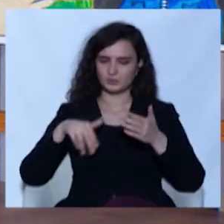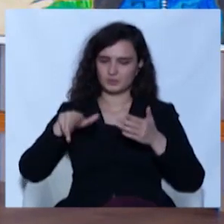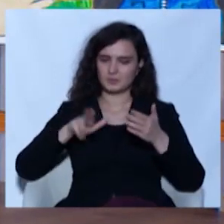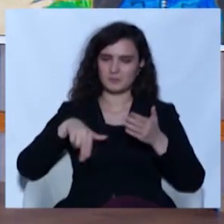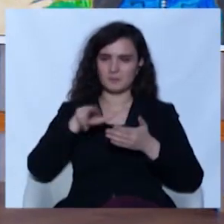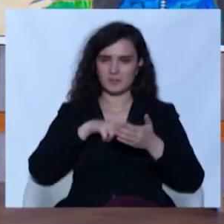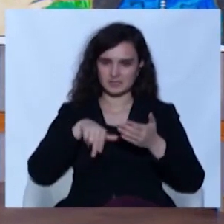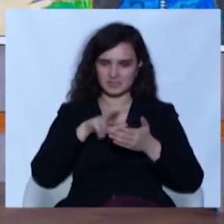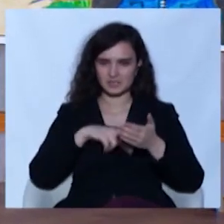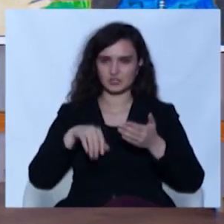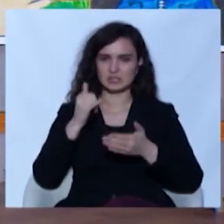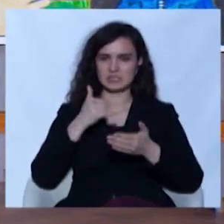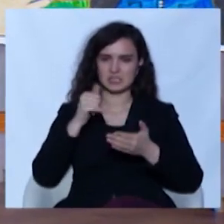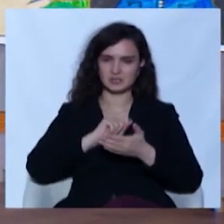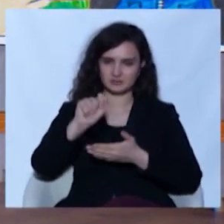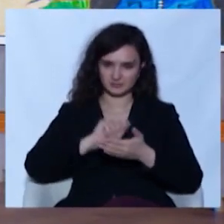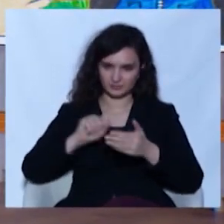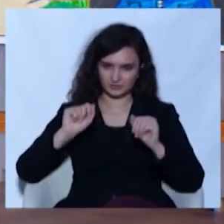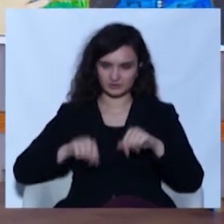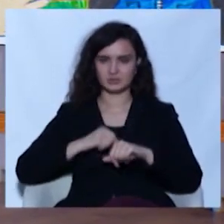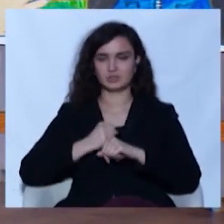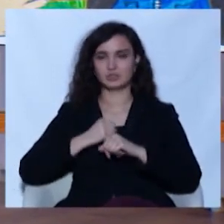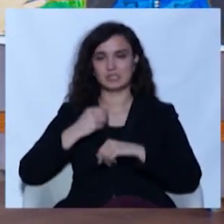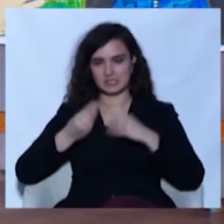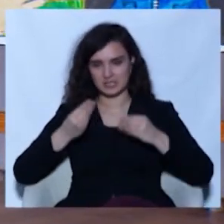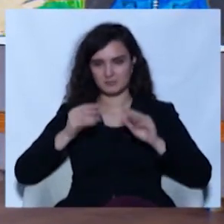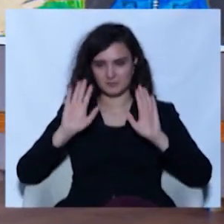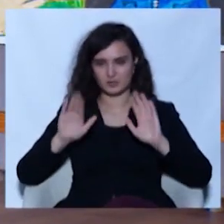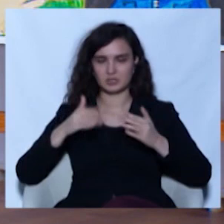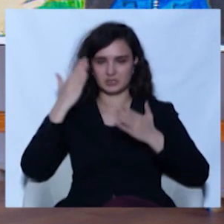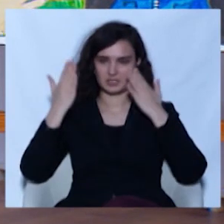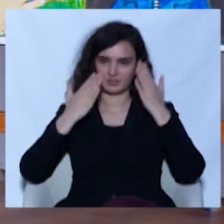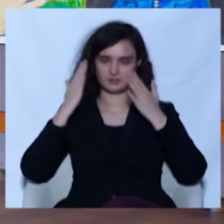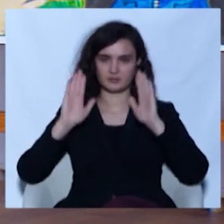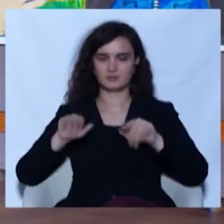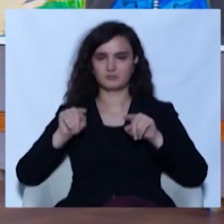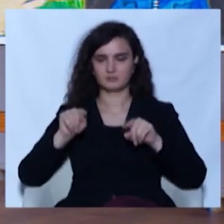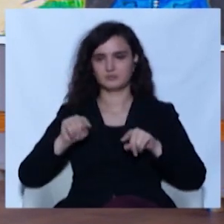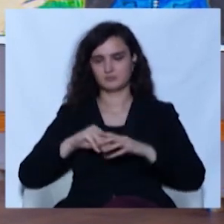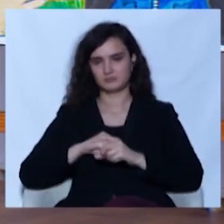пастэлши сагэбавит гаакэтот. Итамашат гаэртэт.